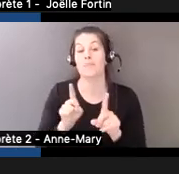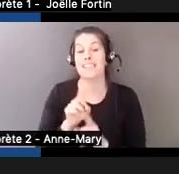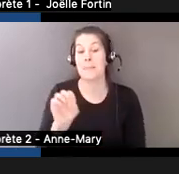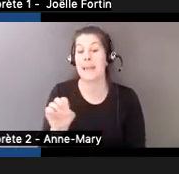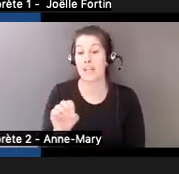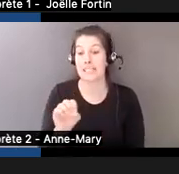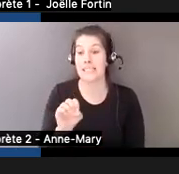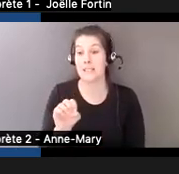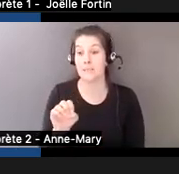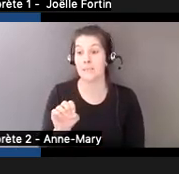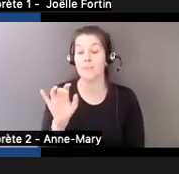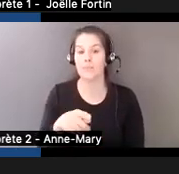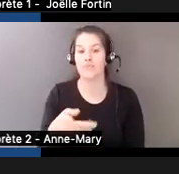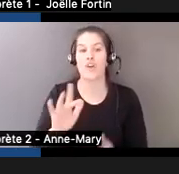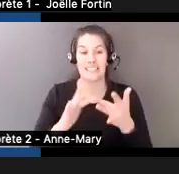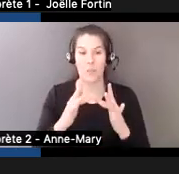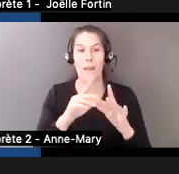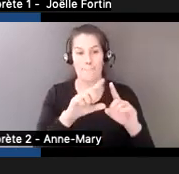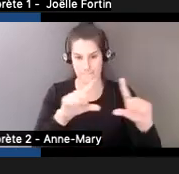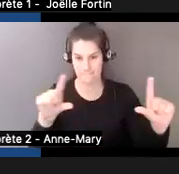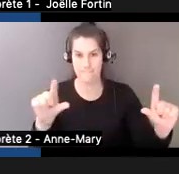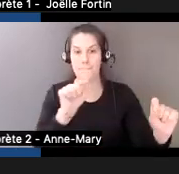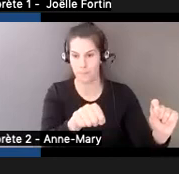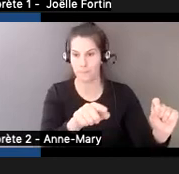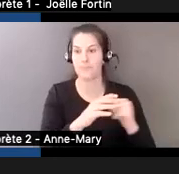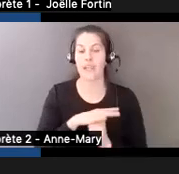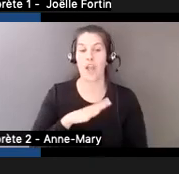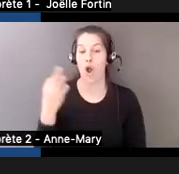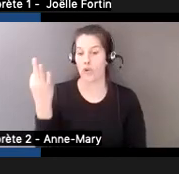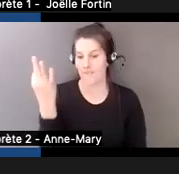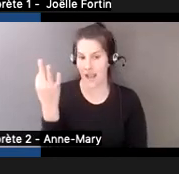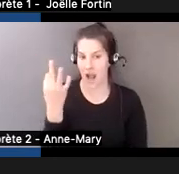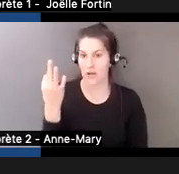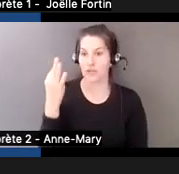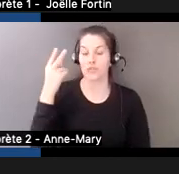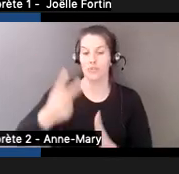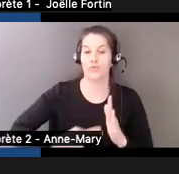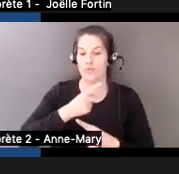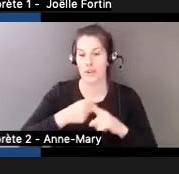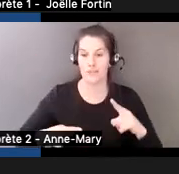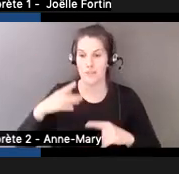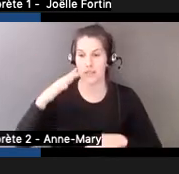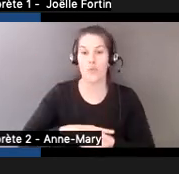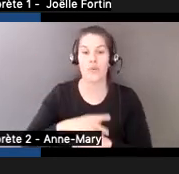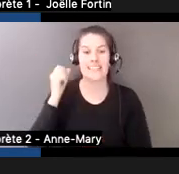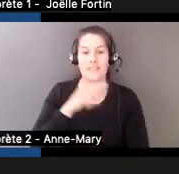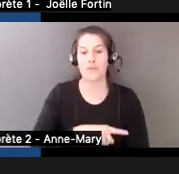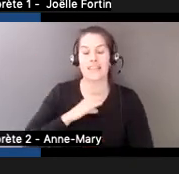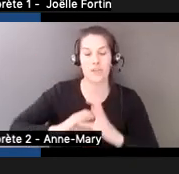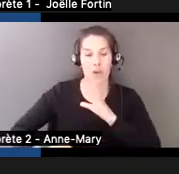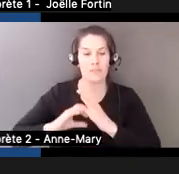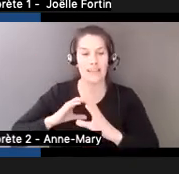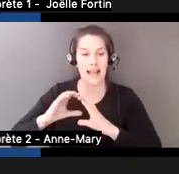que j'affiche mon site web, j'ai la conférence de 2h30 sur les difficultés de communication et les